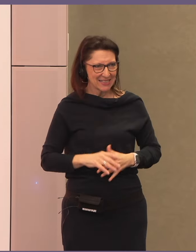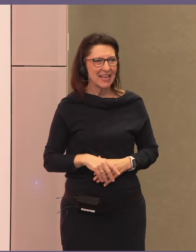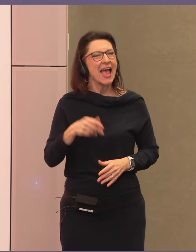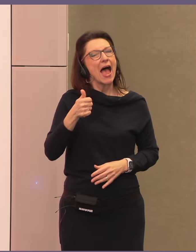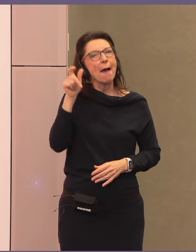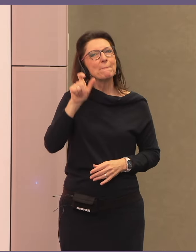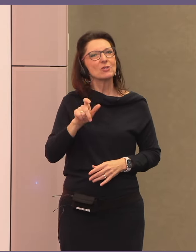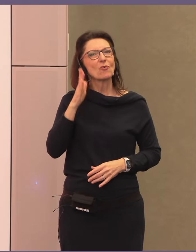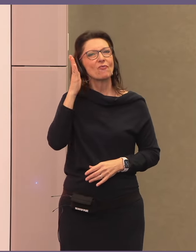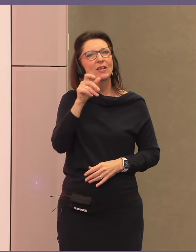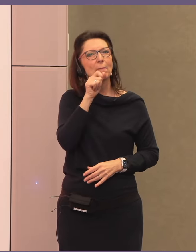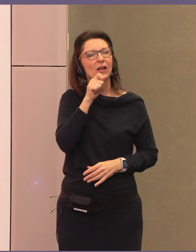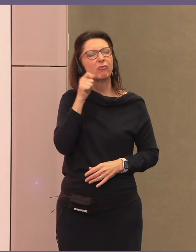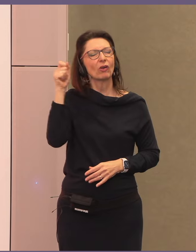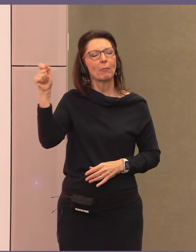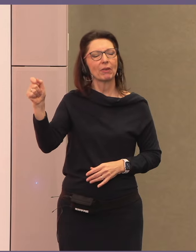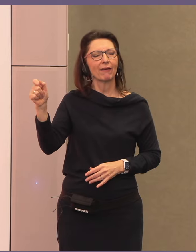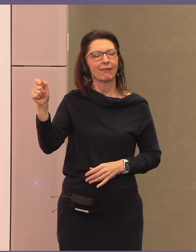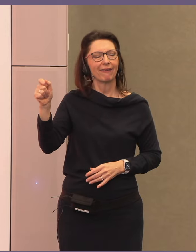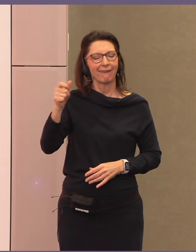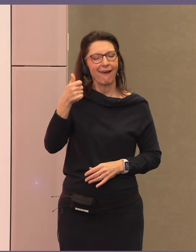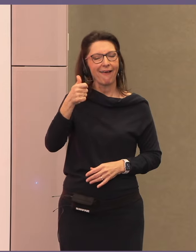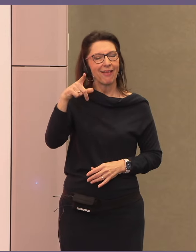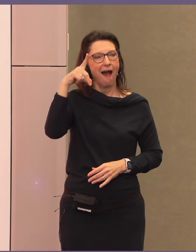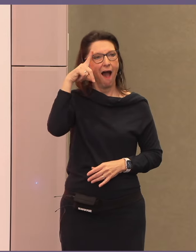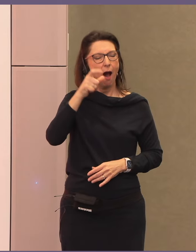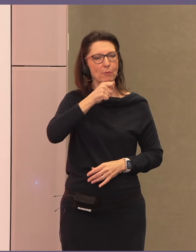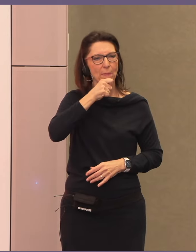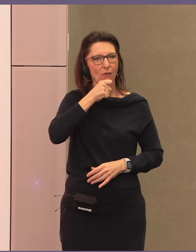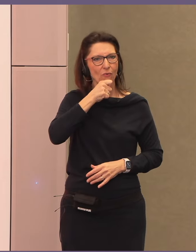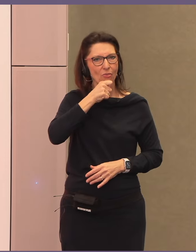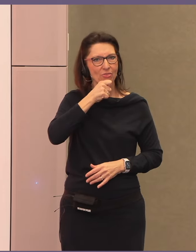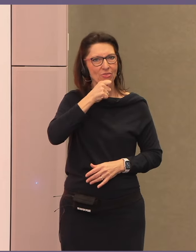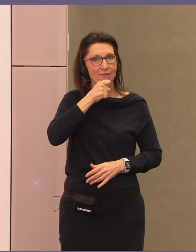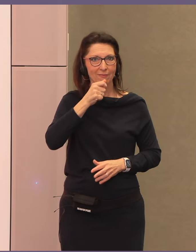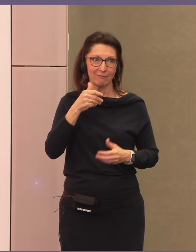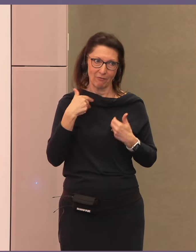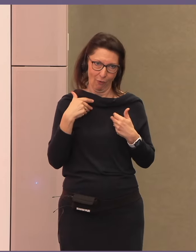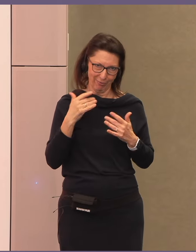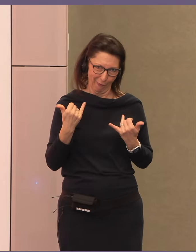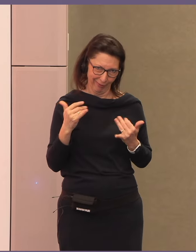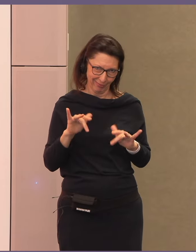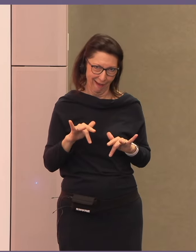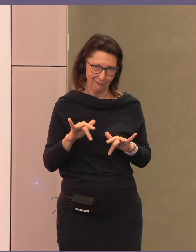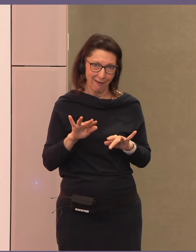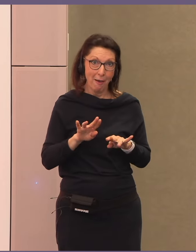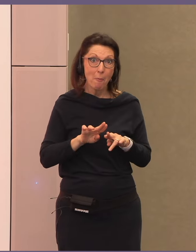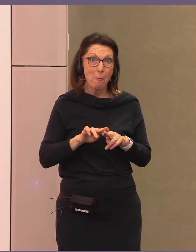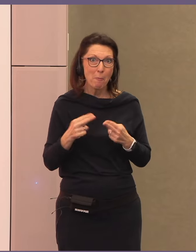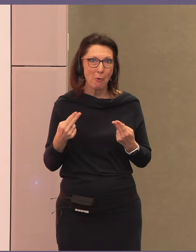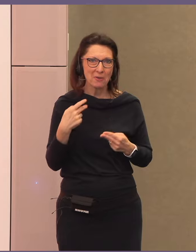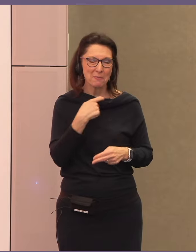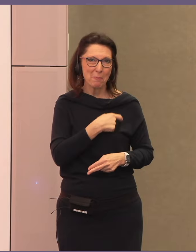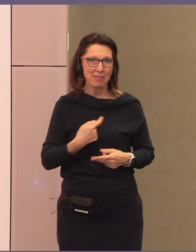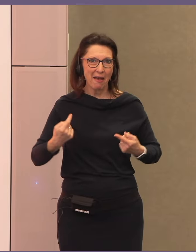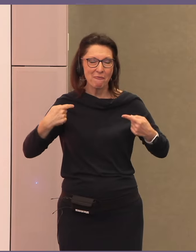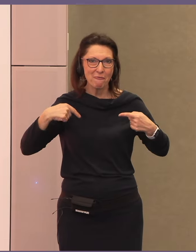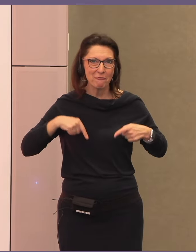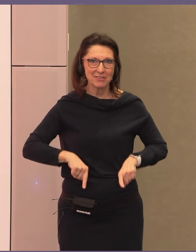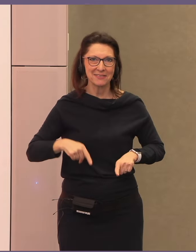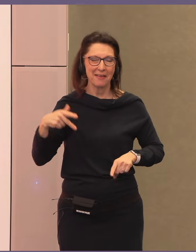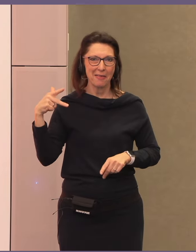Mikrofon übergeben und zwar das am Rednerpult. Wir freuen uns wirklich sehr, dass er hier ist als Bundesparteivorsitzender der